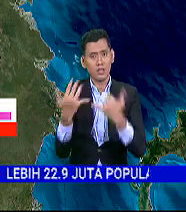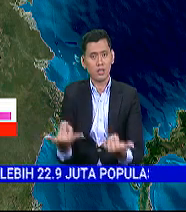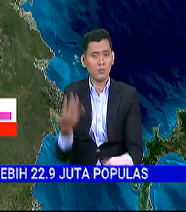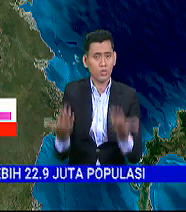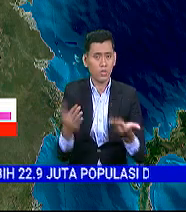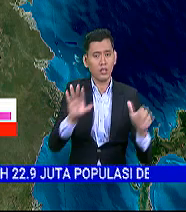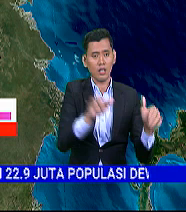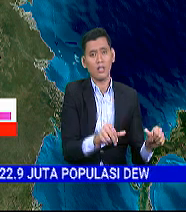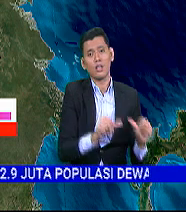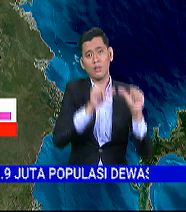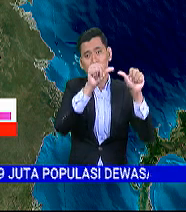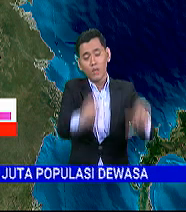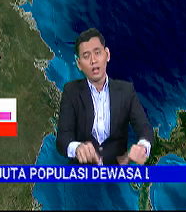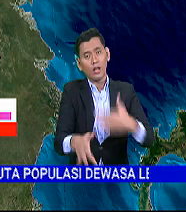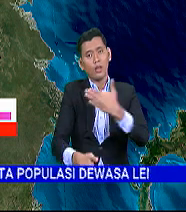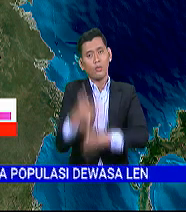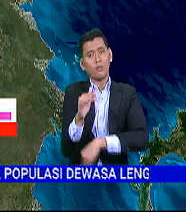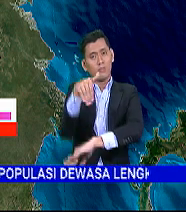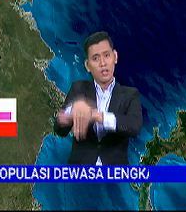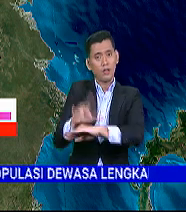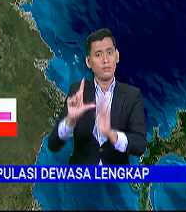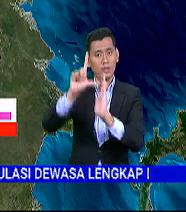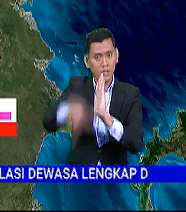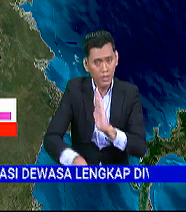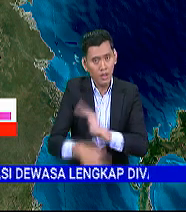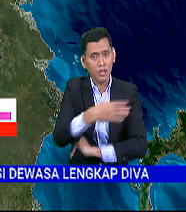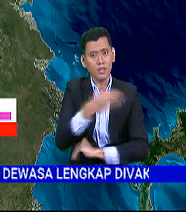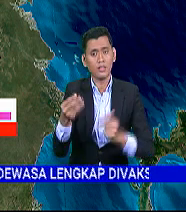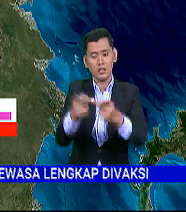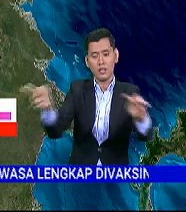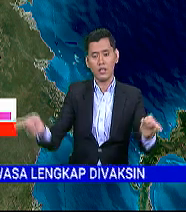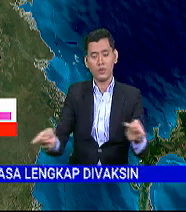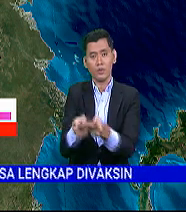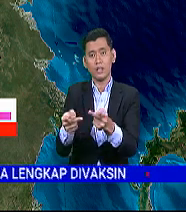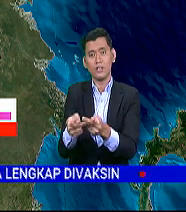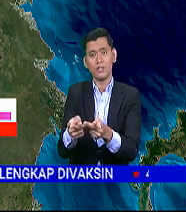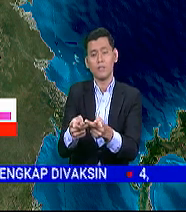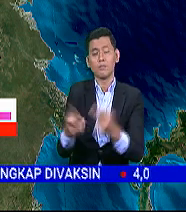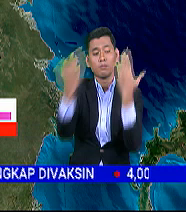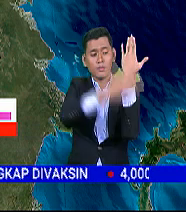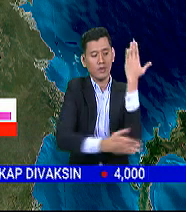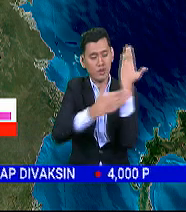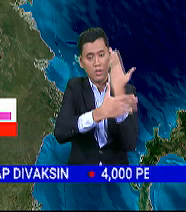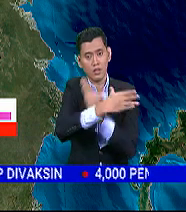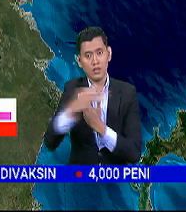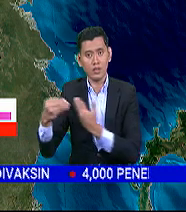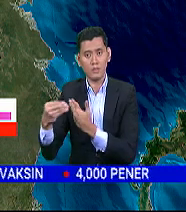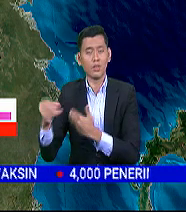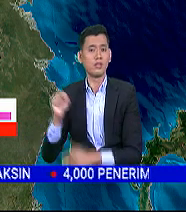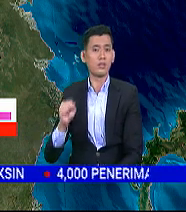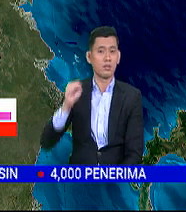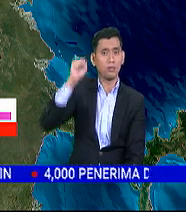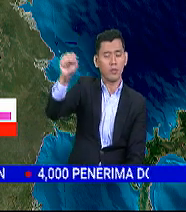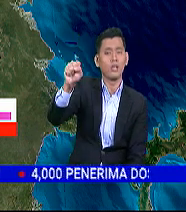akan berlanjutan sehingga ke awal malam nanti. Kebanyakan kawasan di sekitar semenanjung Malaysia dan di sekitar negeri